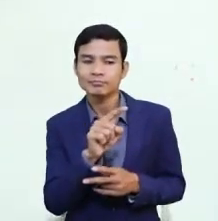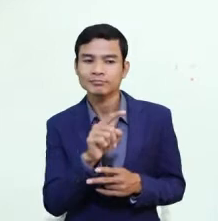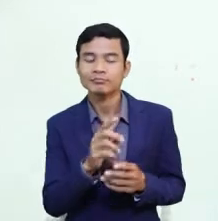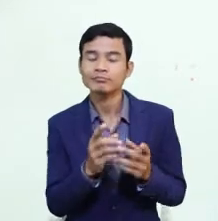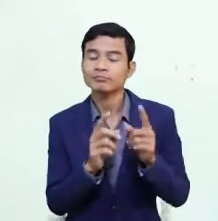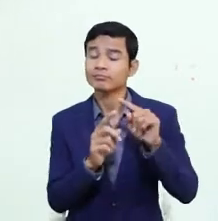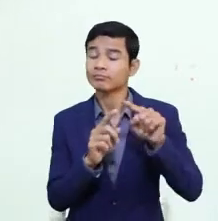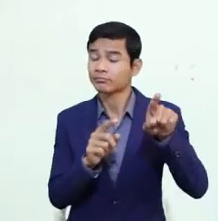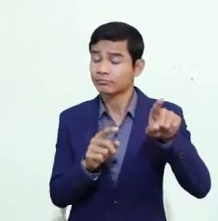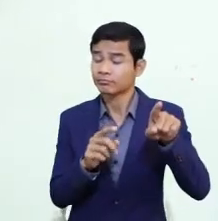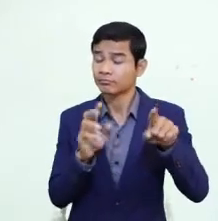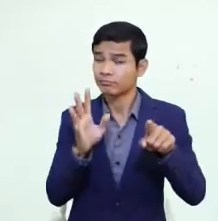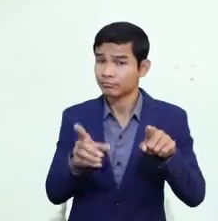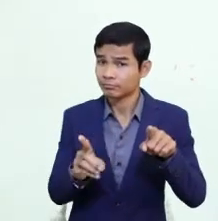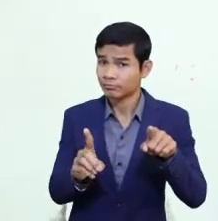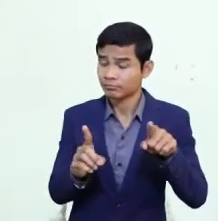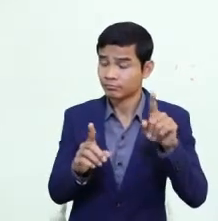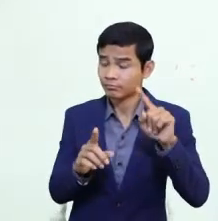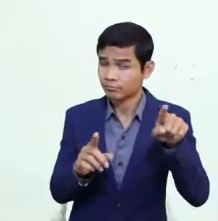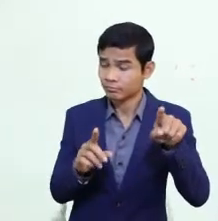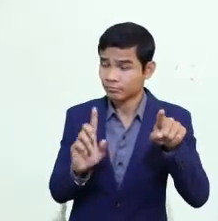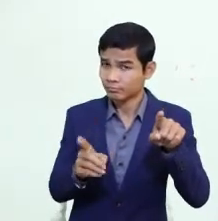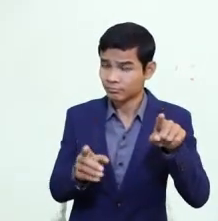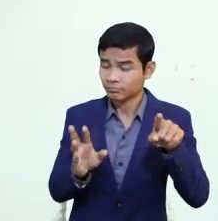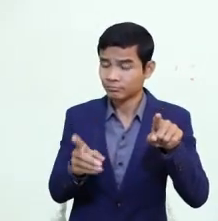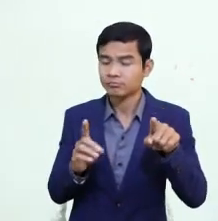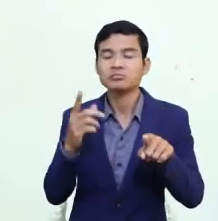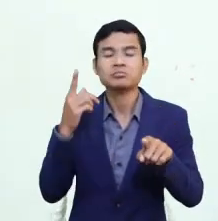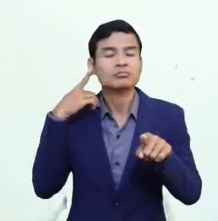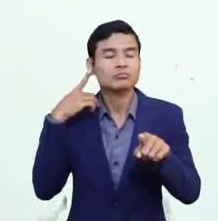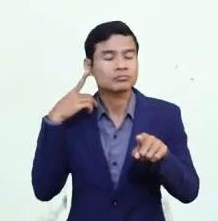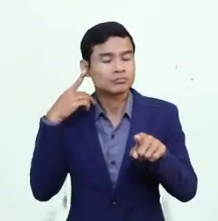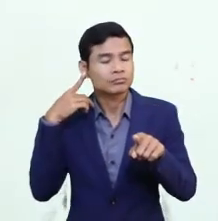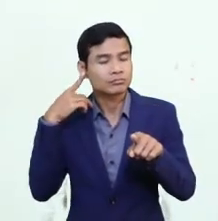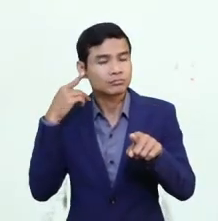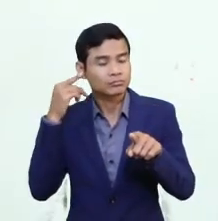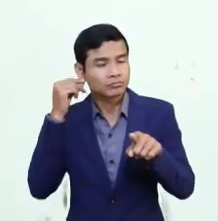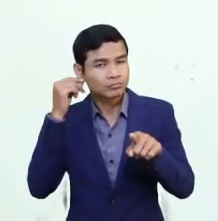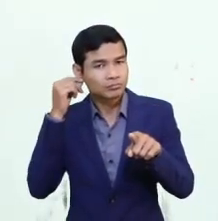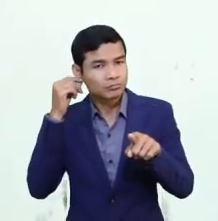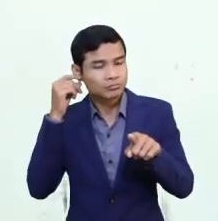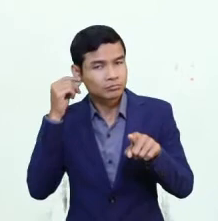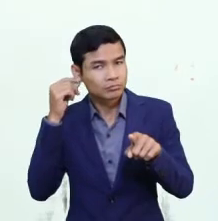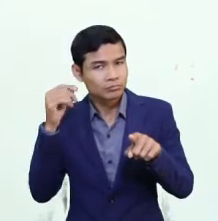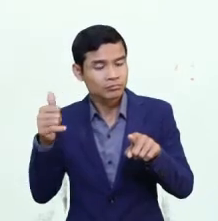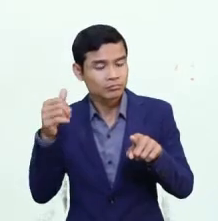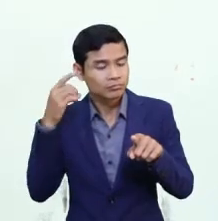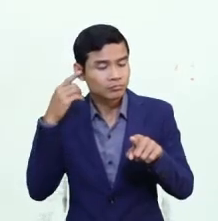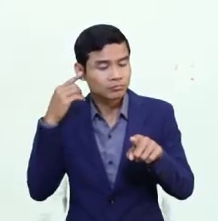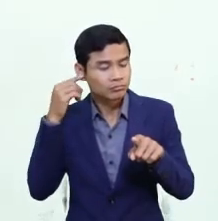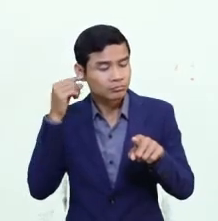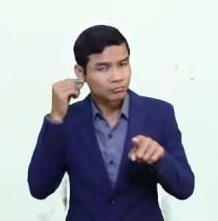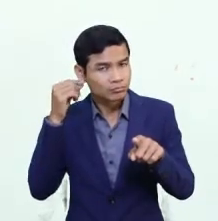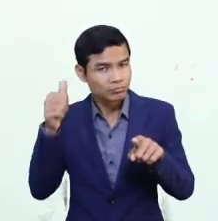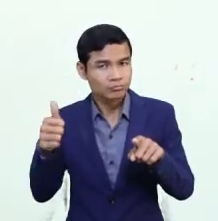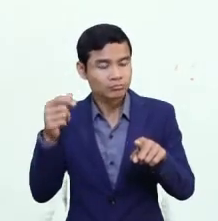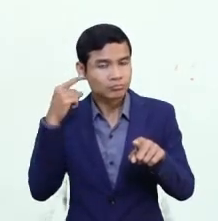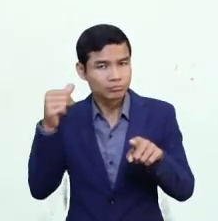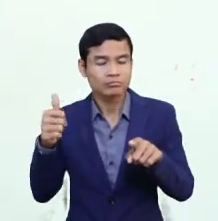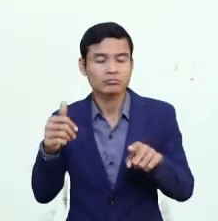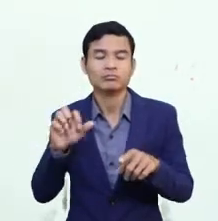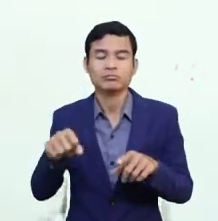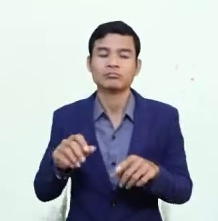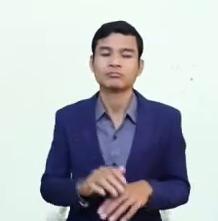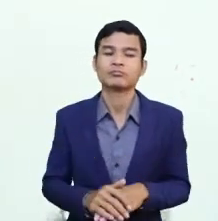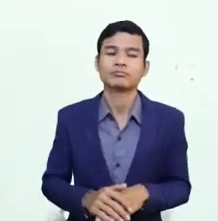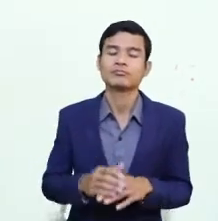chi nè nè con cha cứ chí mặt đài cha cho quát chia nẻ na con cha quát